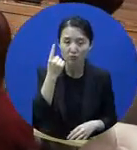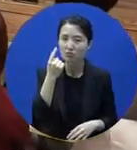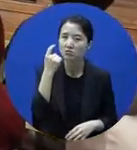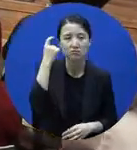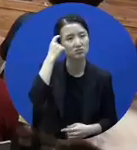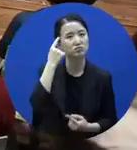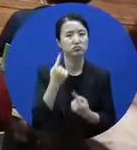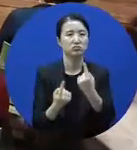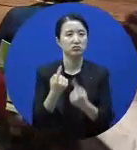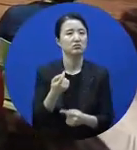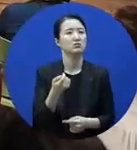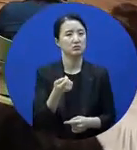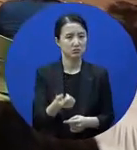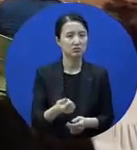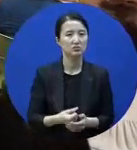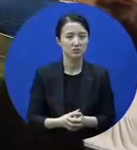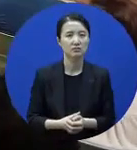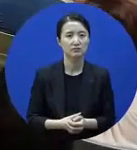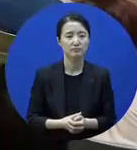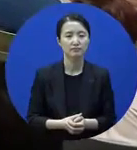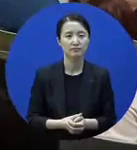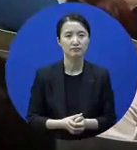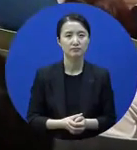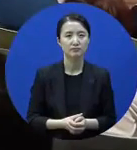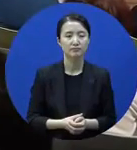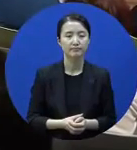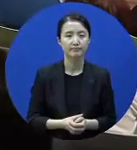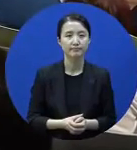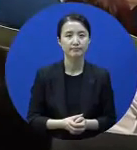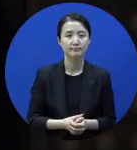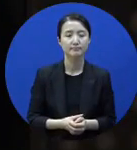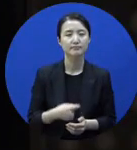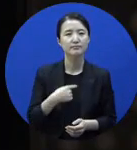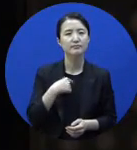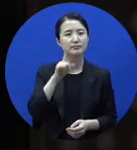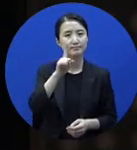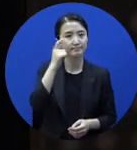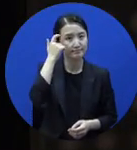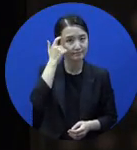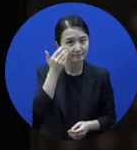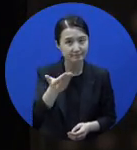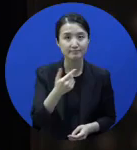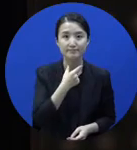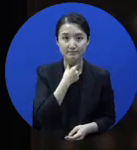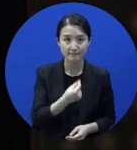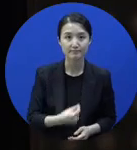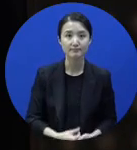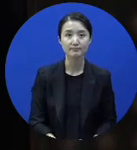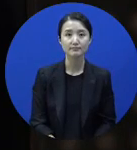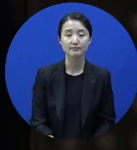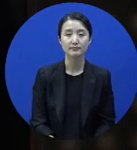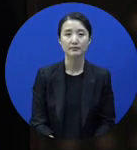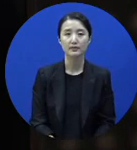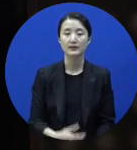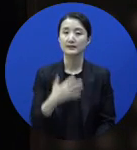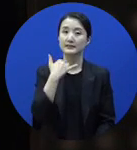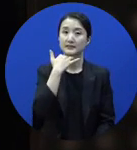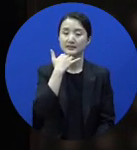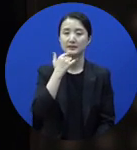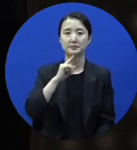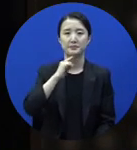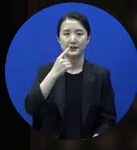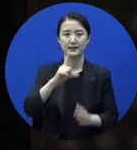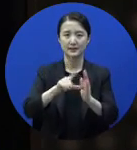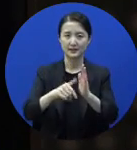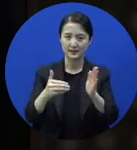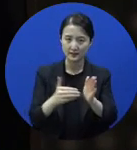싶어요. 이런 거 한번 질문 한번 드려보도록 하겠습니다. 100세 시대 살려면 무엇이 필요할까? 그